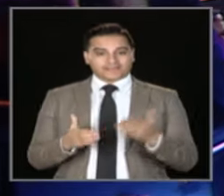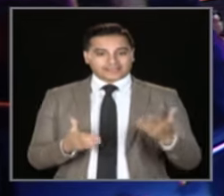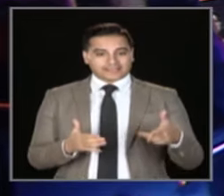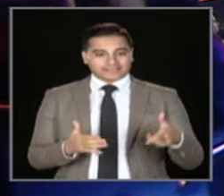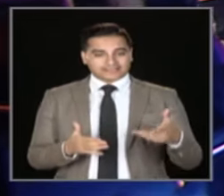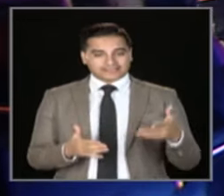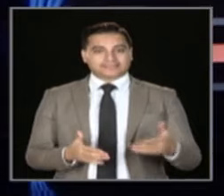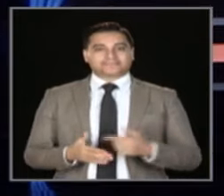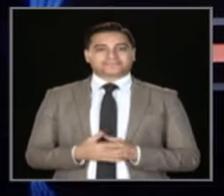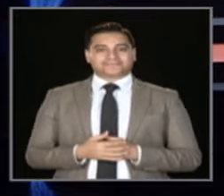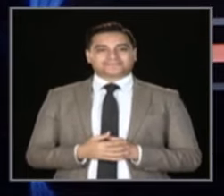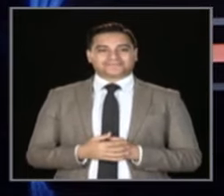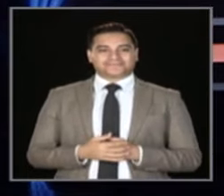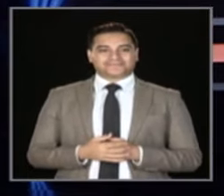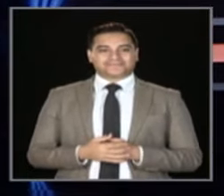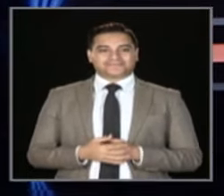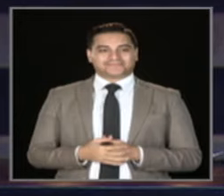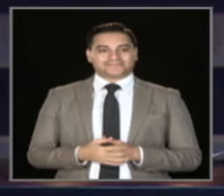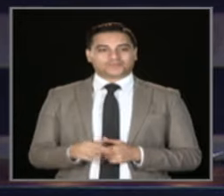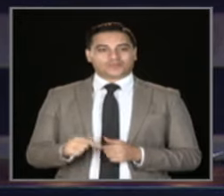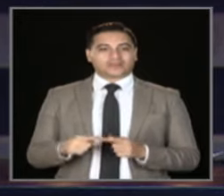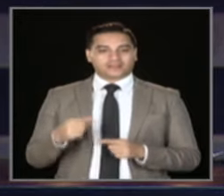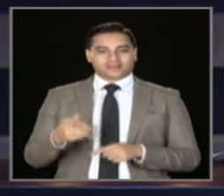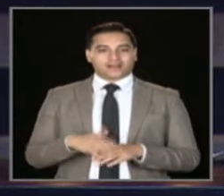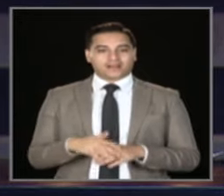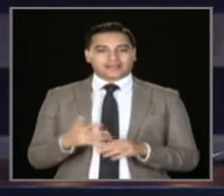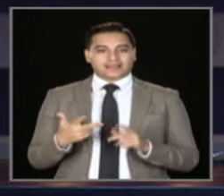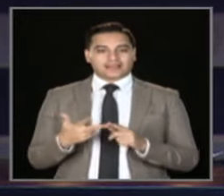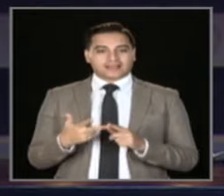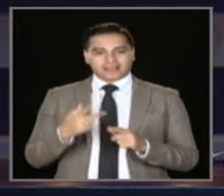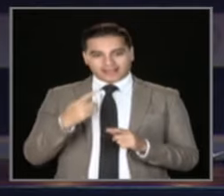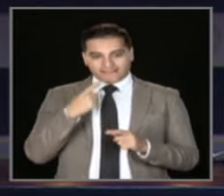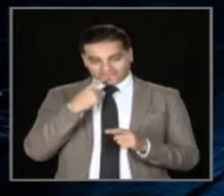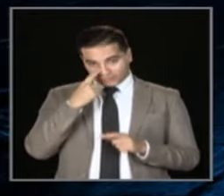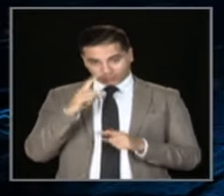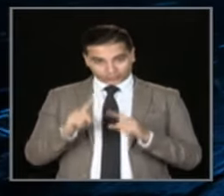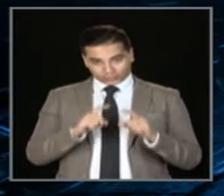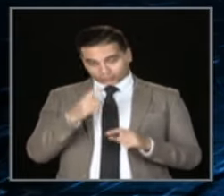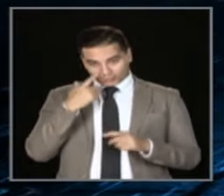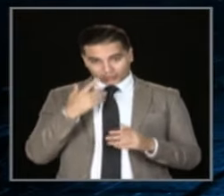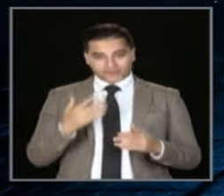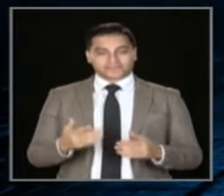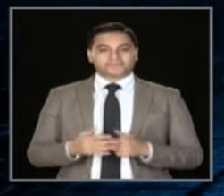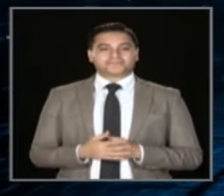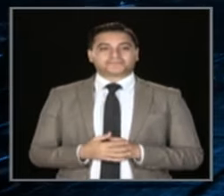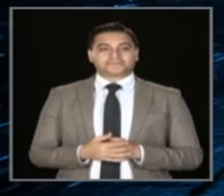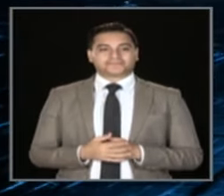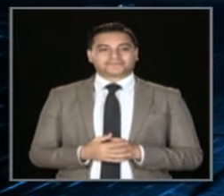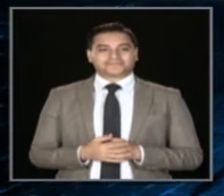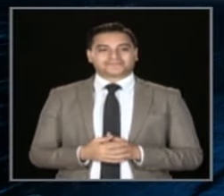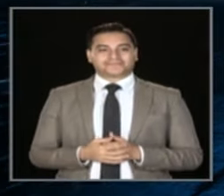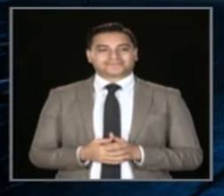60 ايزيس ودلوقتي مع الفقره الثالثه فقره الفنون